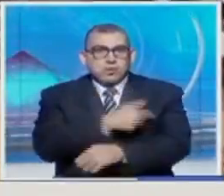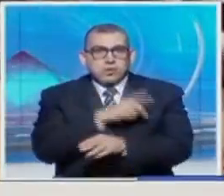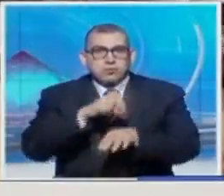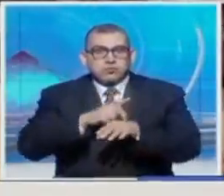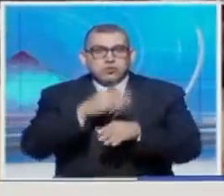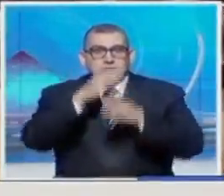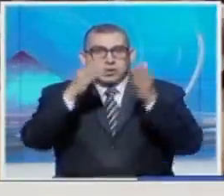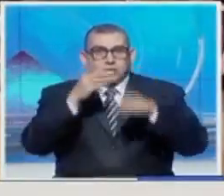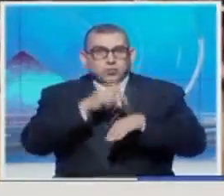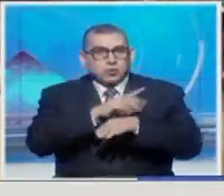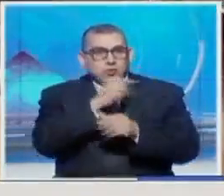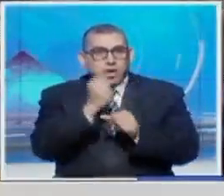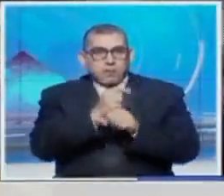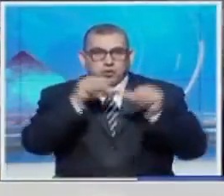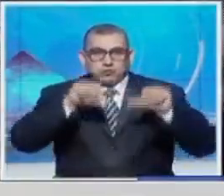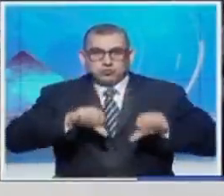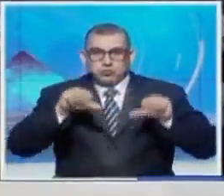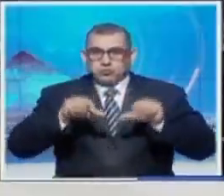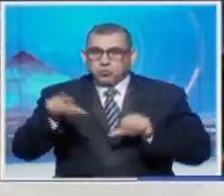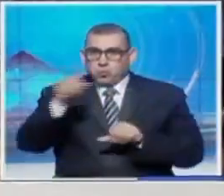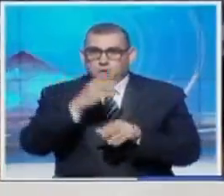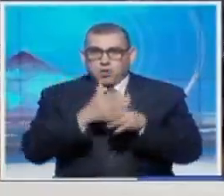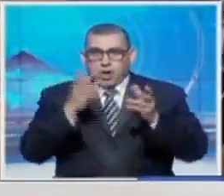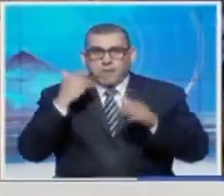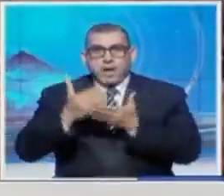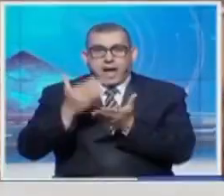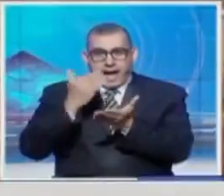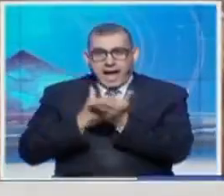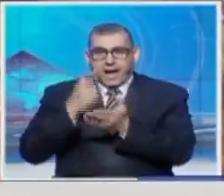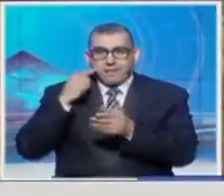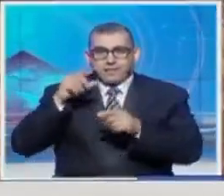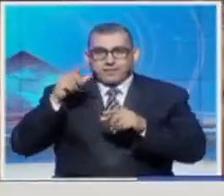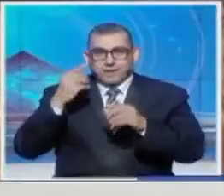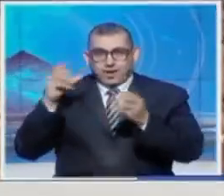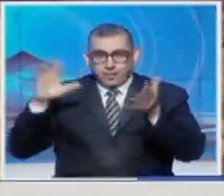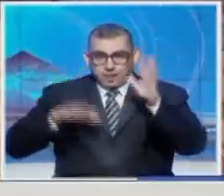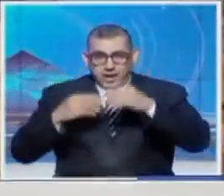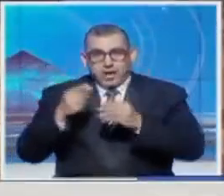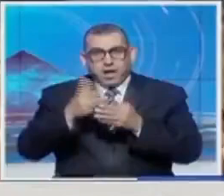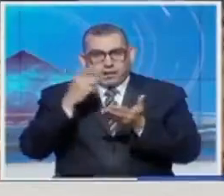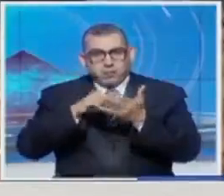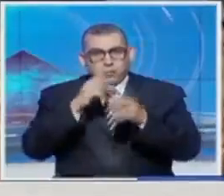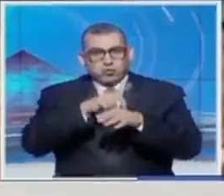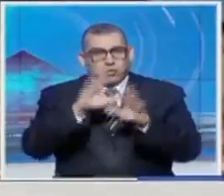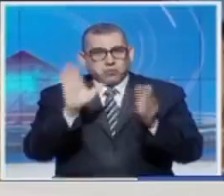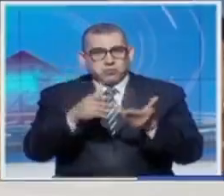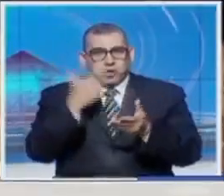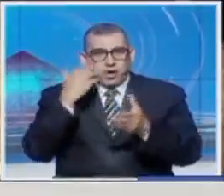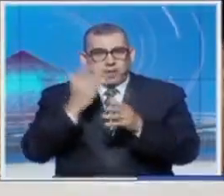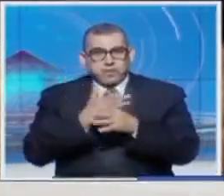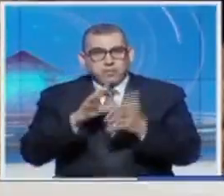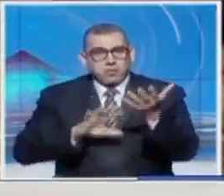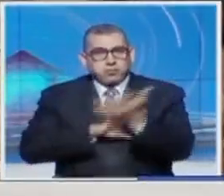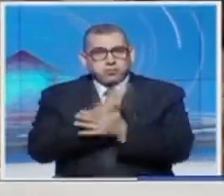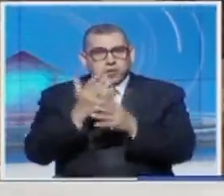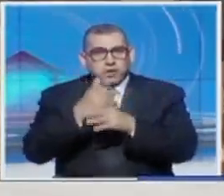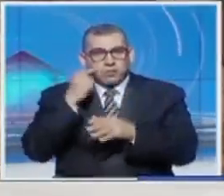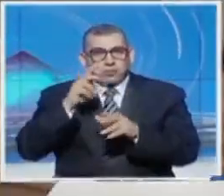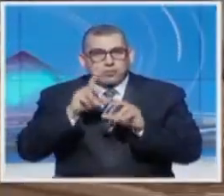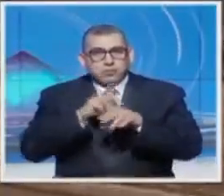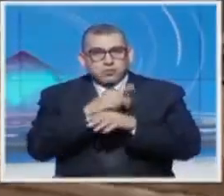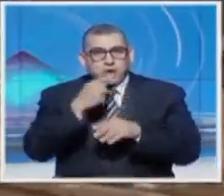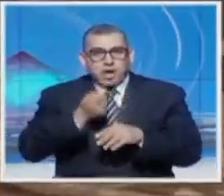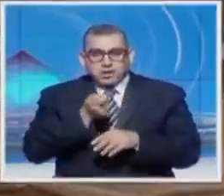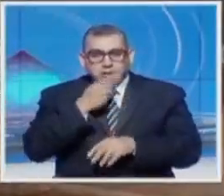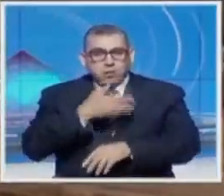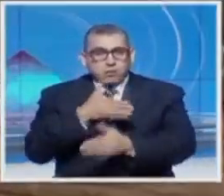المنشآت الطبية لم تكن تعمل بشكل جيد حتى قبل العاصفة، حيث أن نسبة كبيرة من هذه المنشآت كانت تعاني بالفعل سوء تجهيز